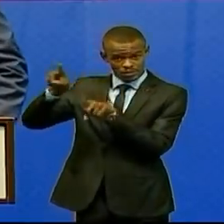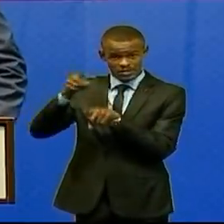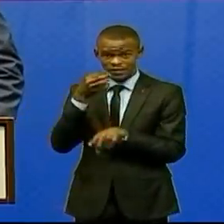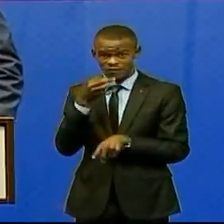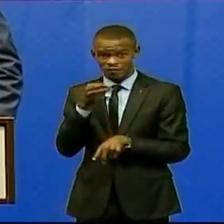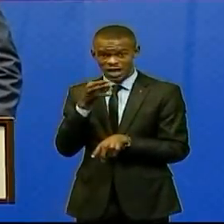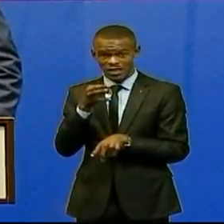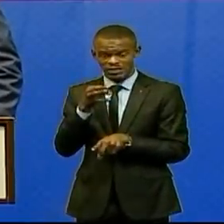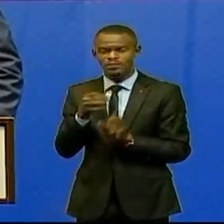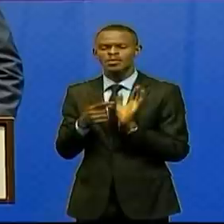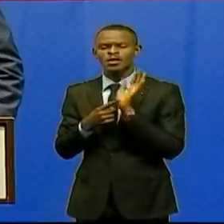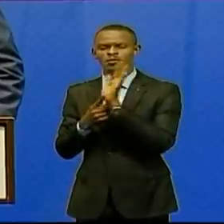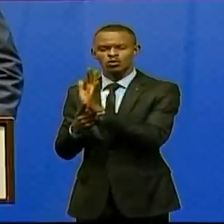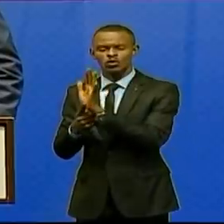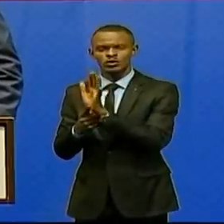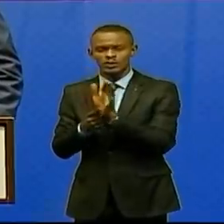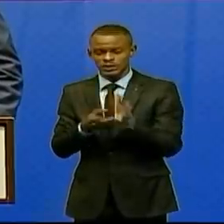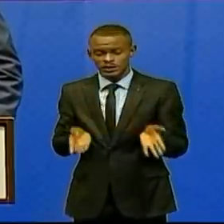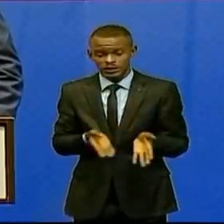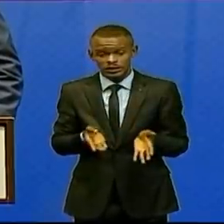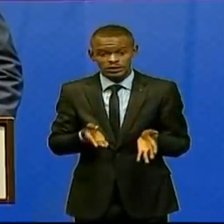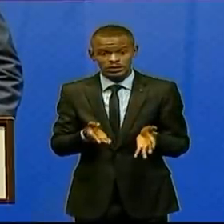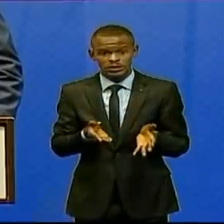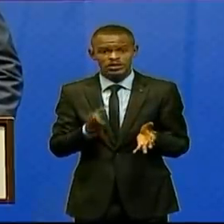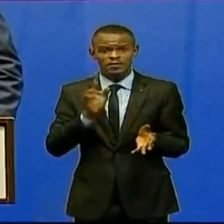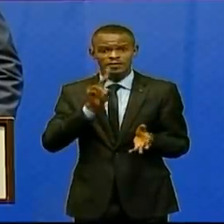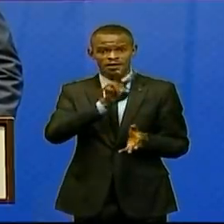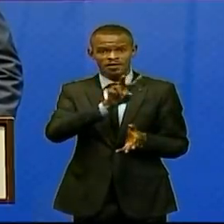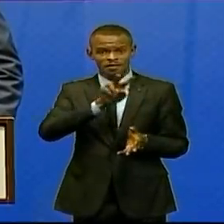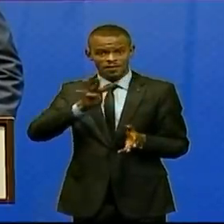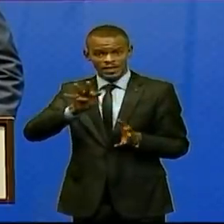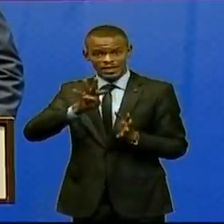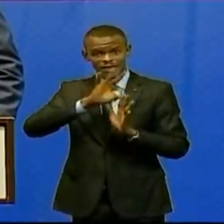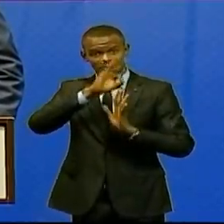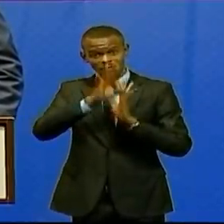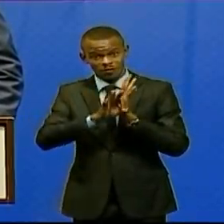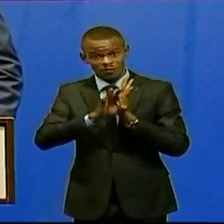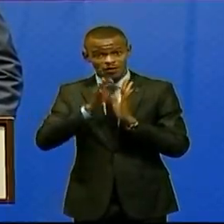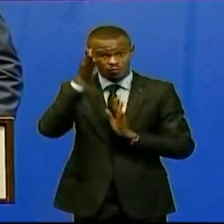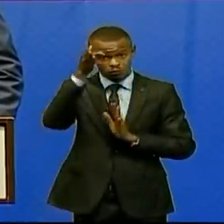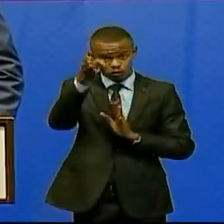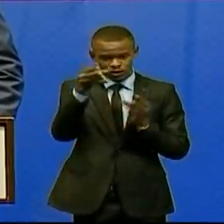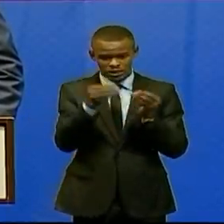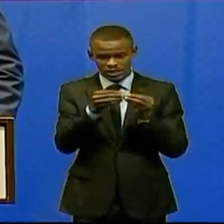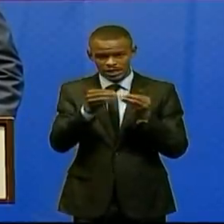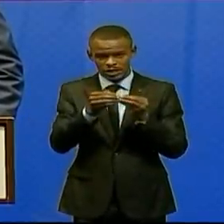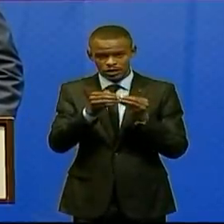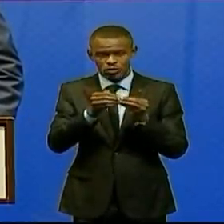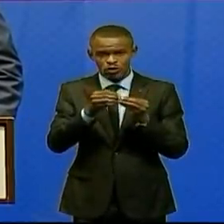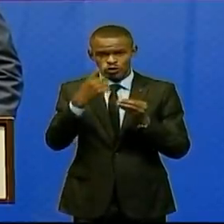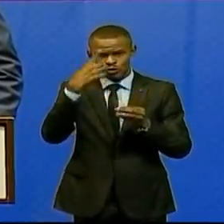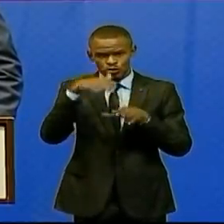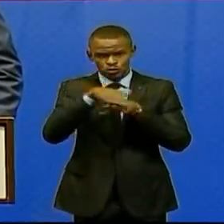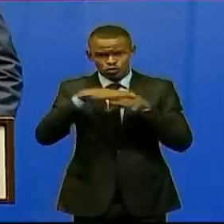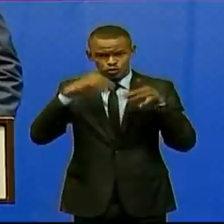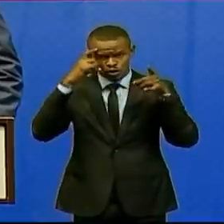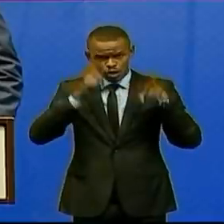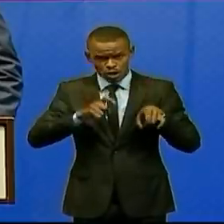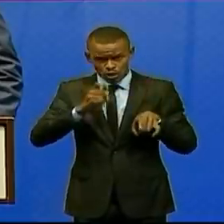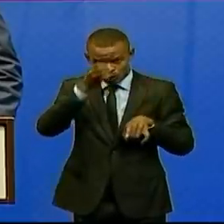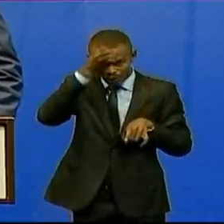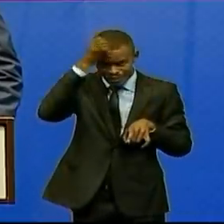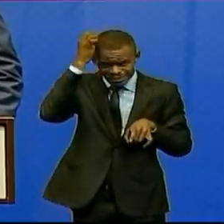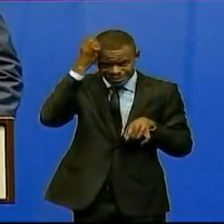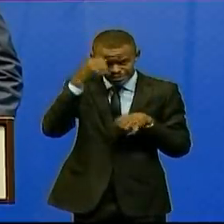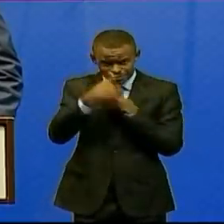à Kinshasa le 24 février prochain. Le ministre de l'Intégration régionale a précisé qu'au terme de